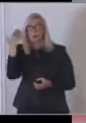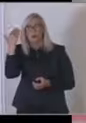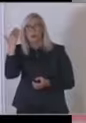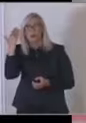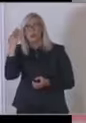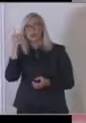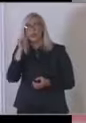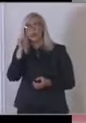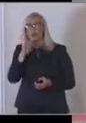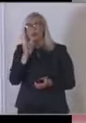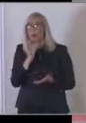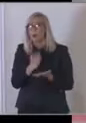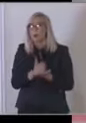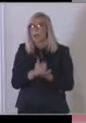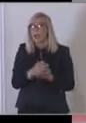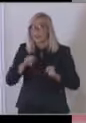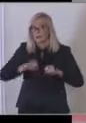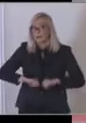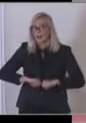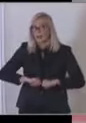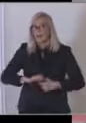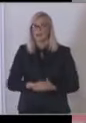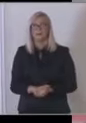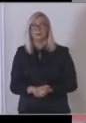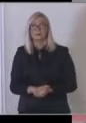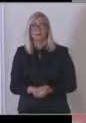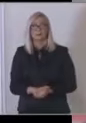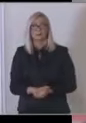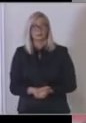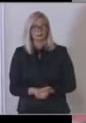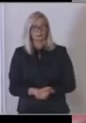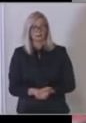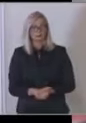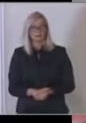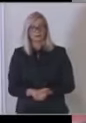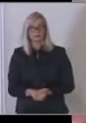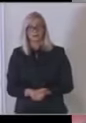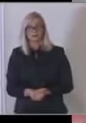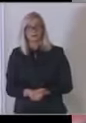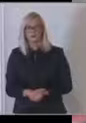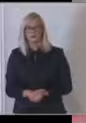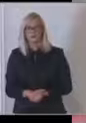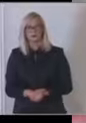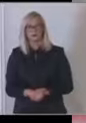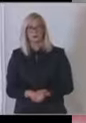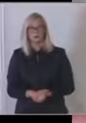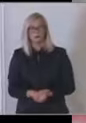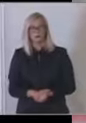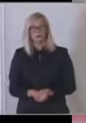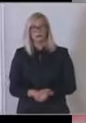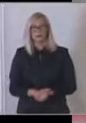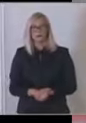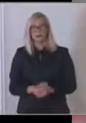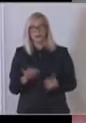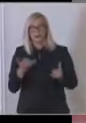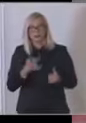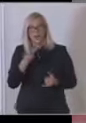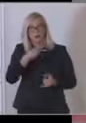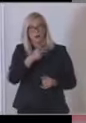përfaqësues më të lartë të ishin në qeverinë atë kohë. Dhe pyetja e dytë, ka kërkuar të sot